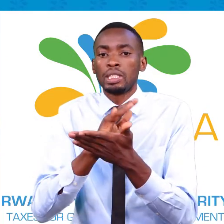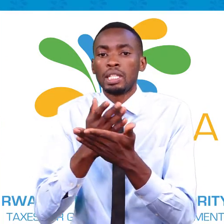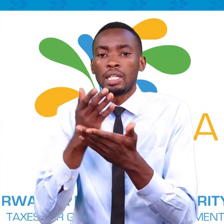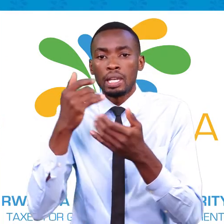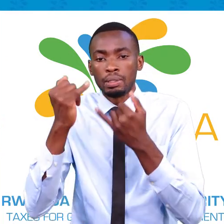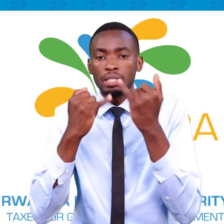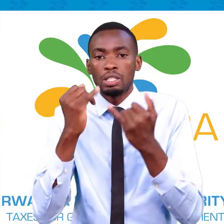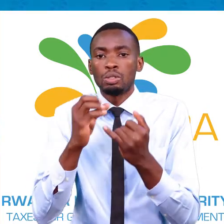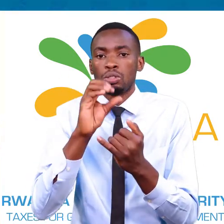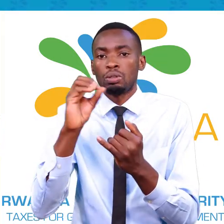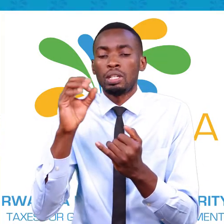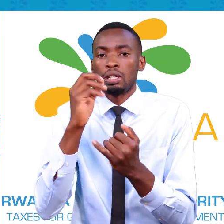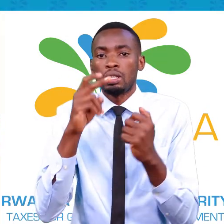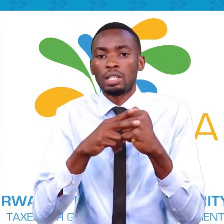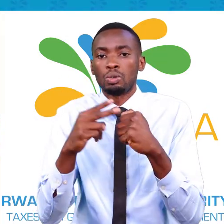telefone